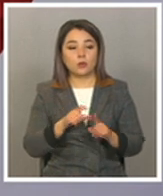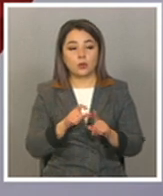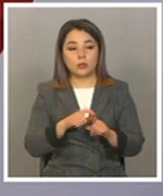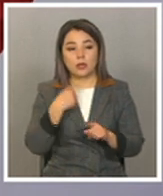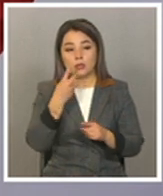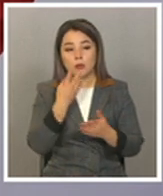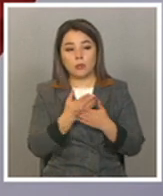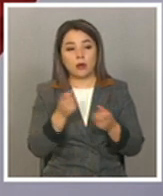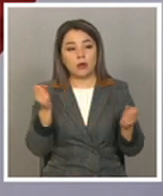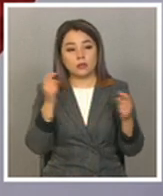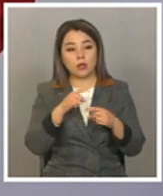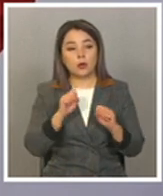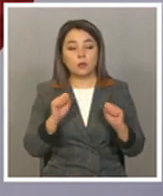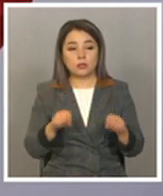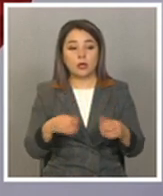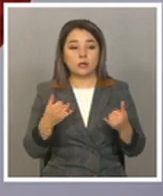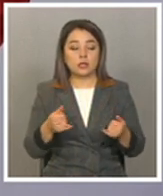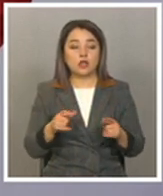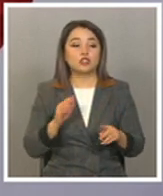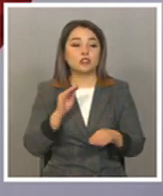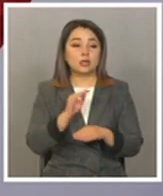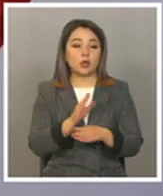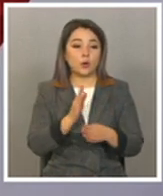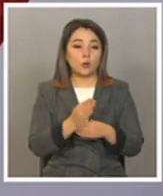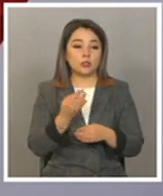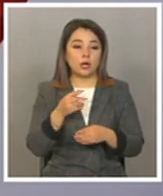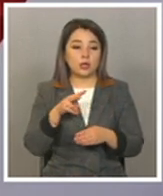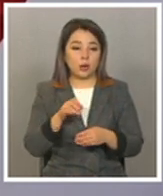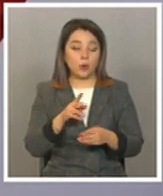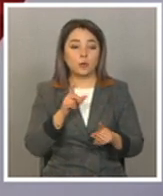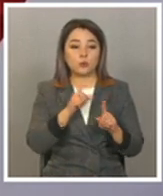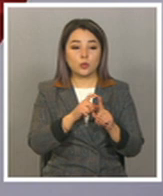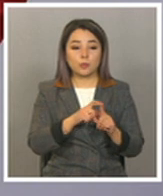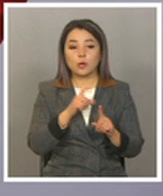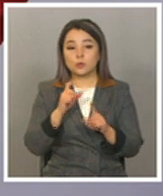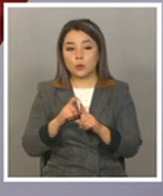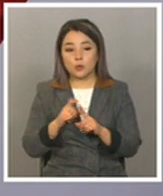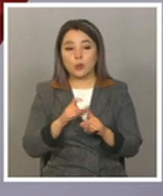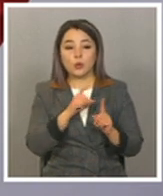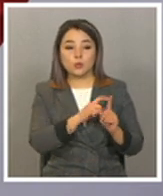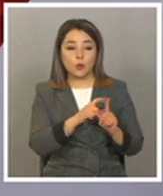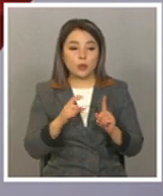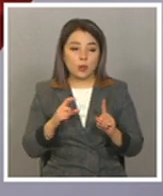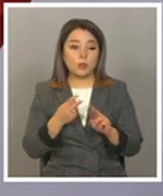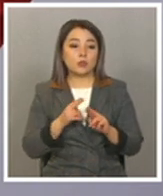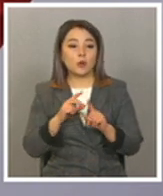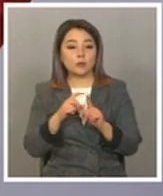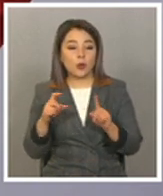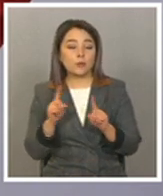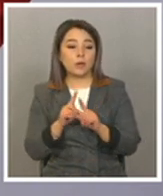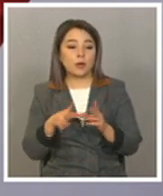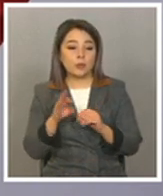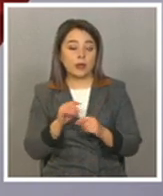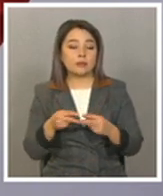анықтайтын боламыз. Жалғаулық шылаулар сөз бен сөзді, сөйлем мен сөйлемді тең дәрежеде байланыстырса,